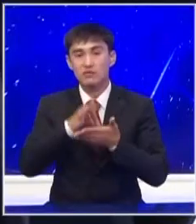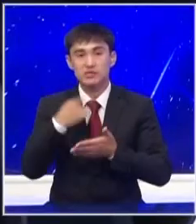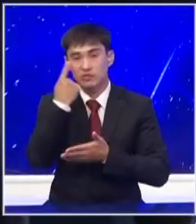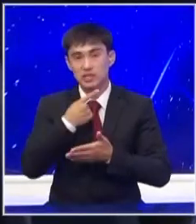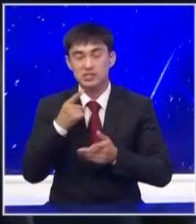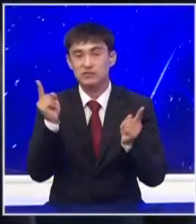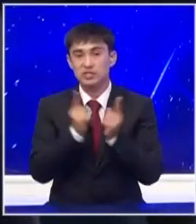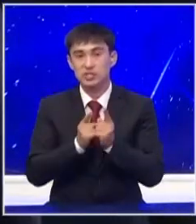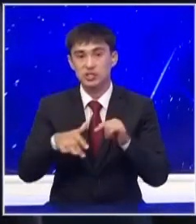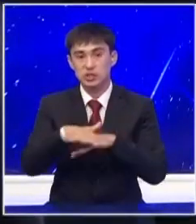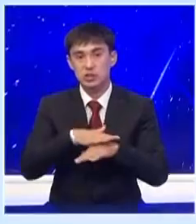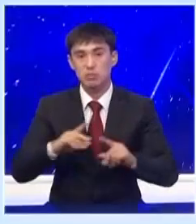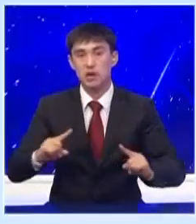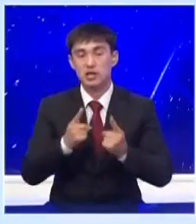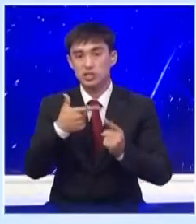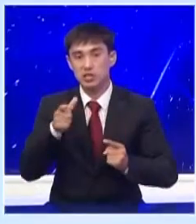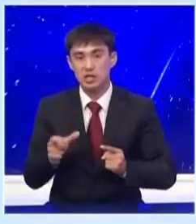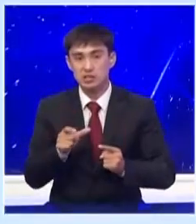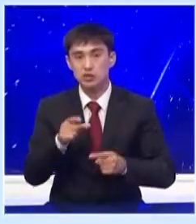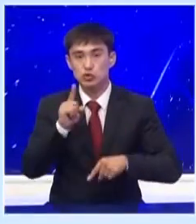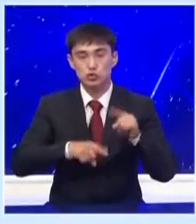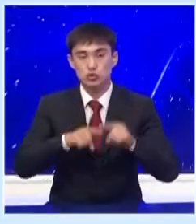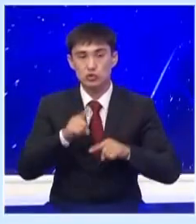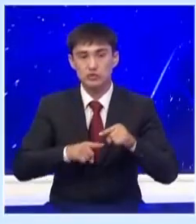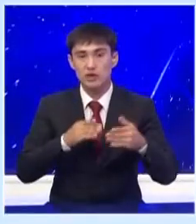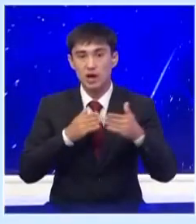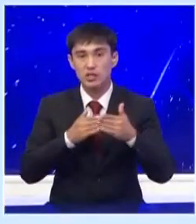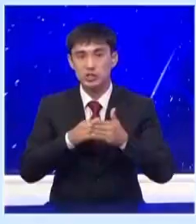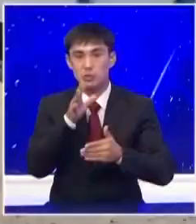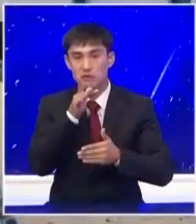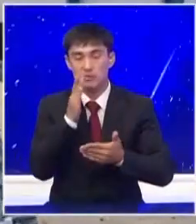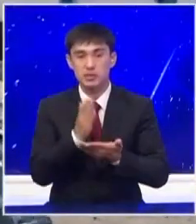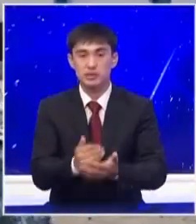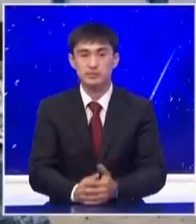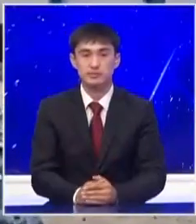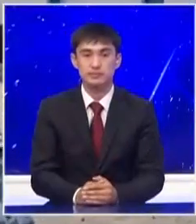лиц, встречи находящихся под арестом граждан с родственниками не ограничены по времени.